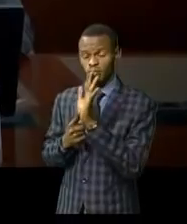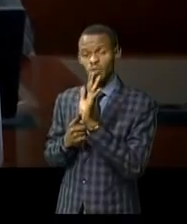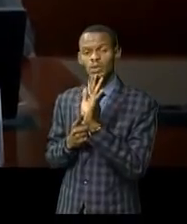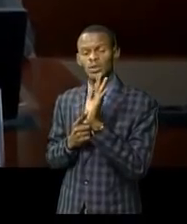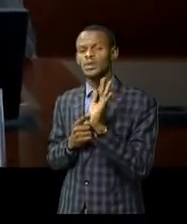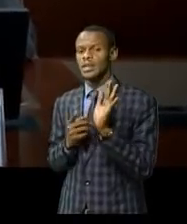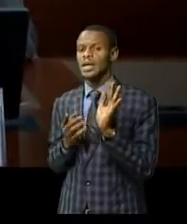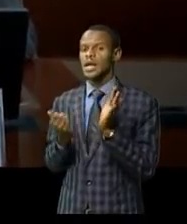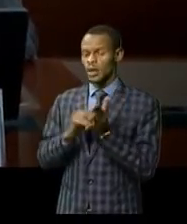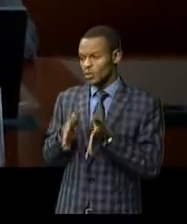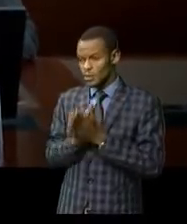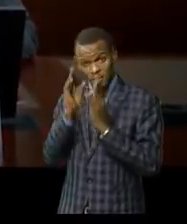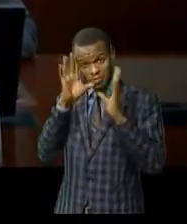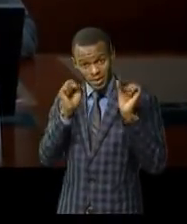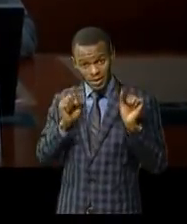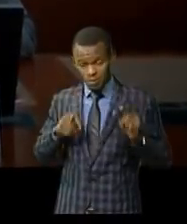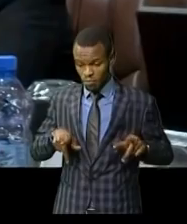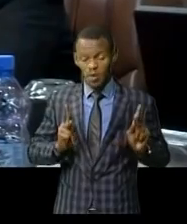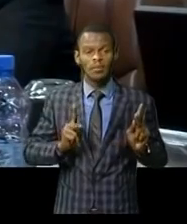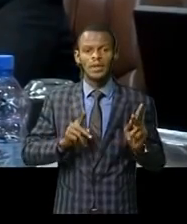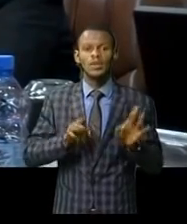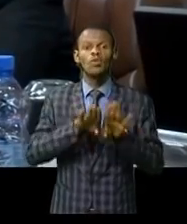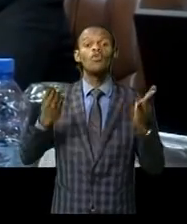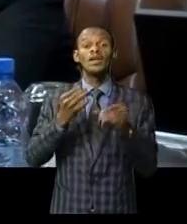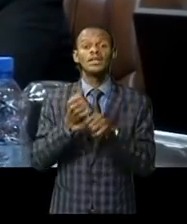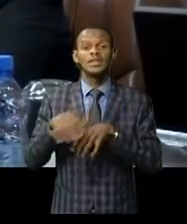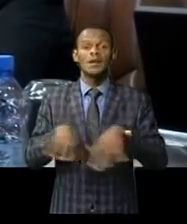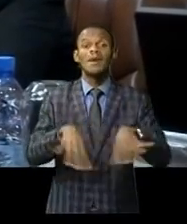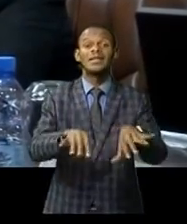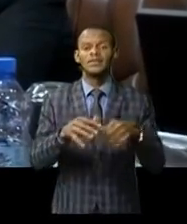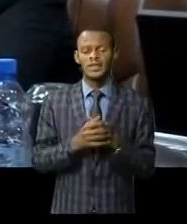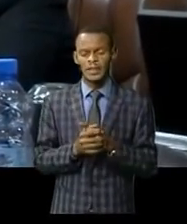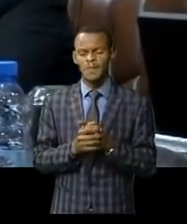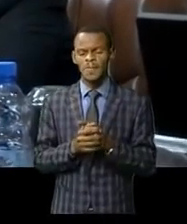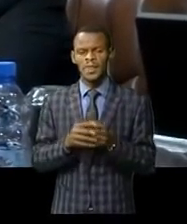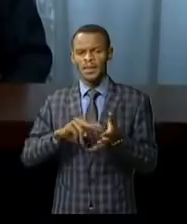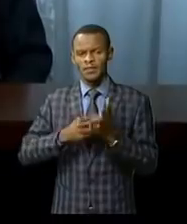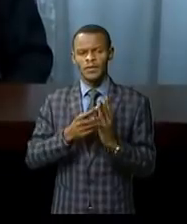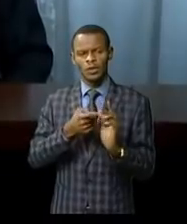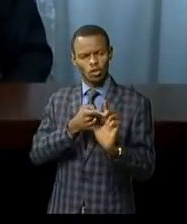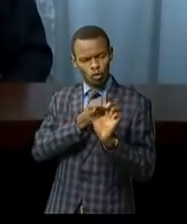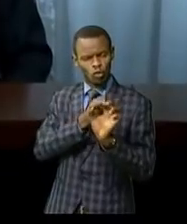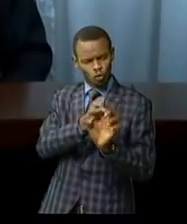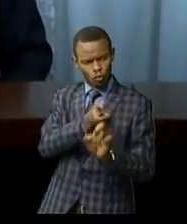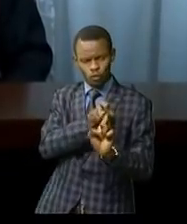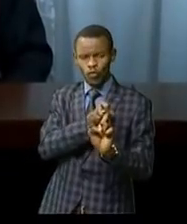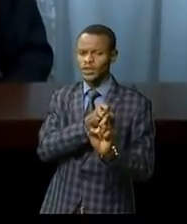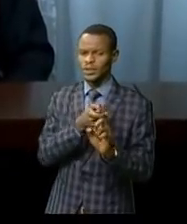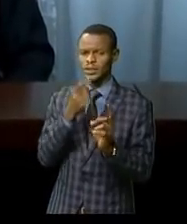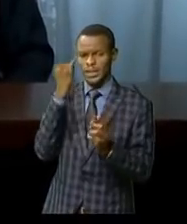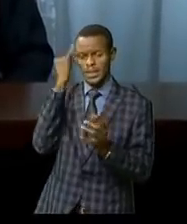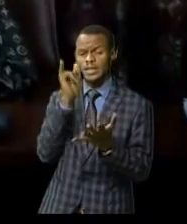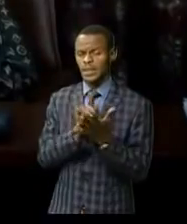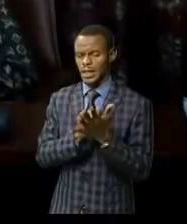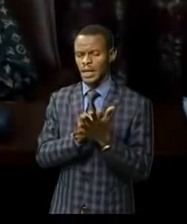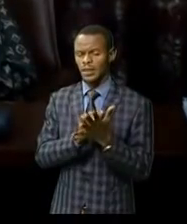officiellement les programmes pour le démarrage des activités. Confiant plus que jamais, la coordination du PDDRCS